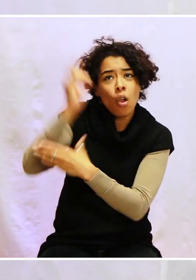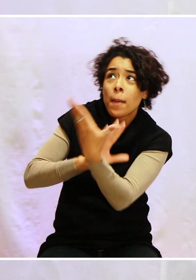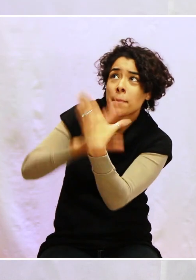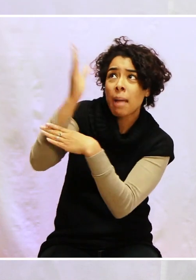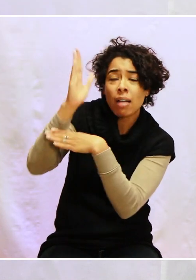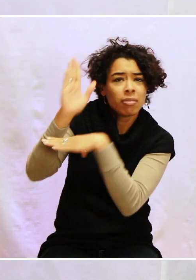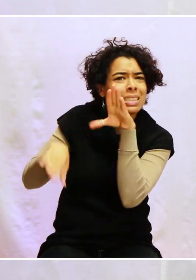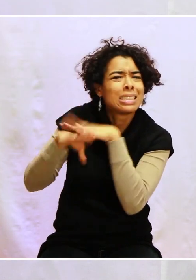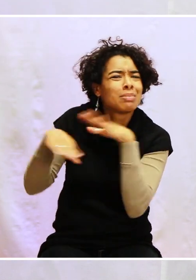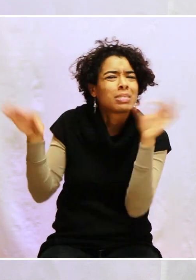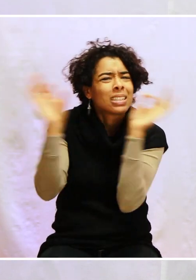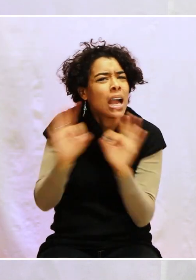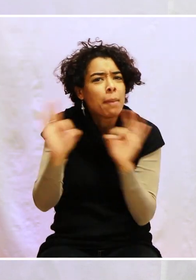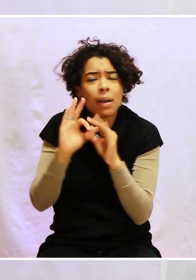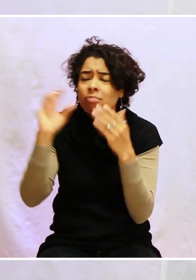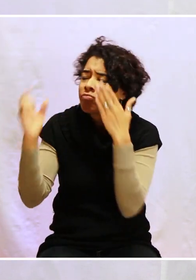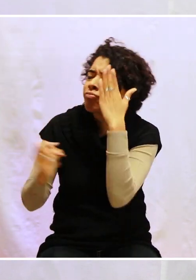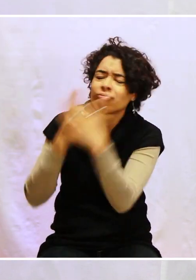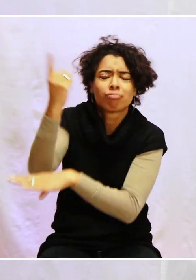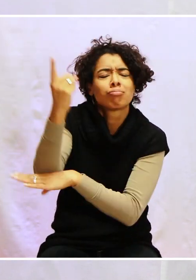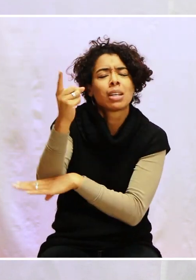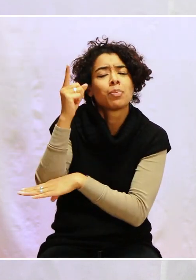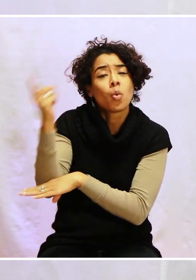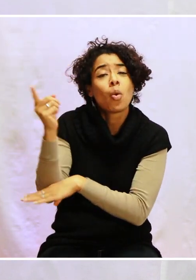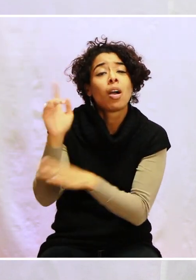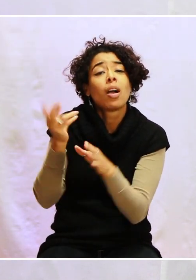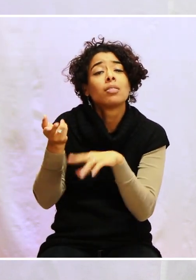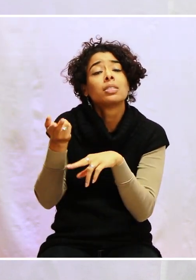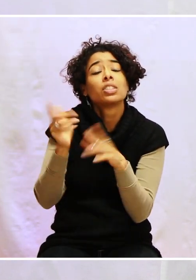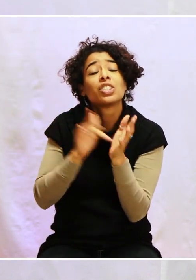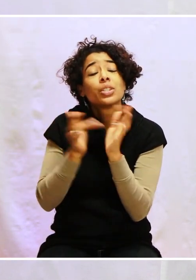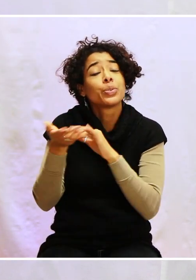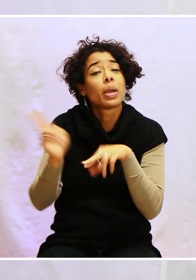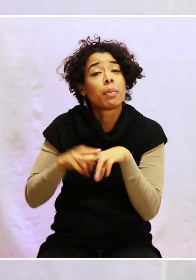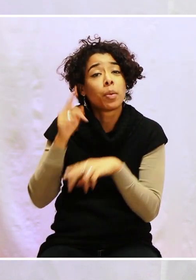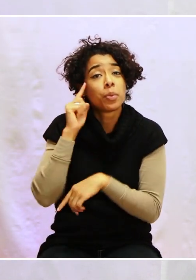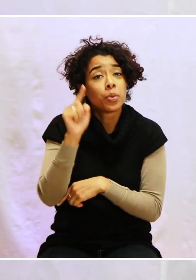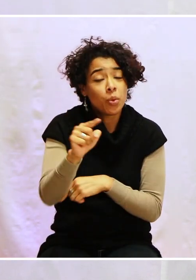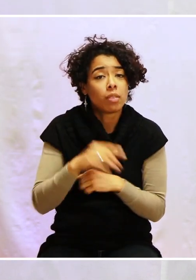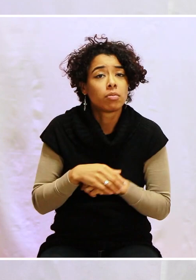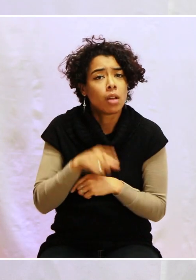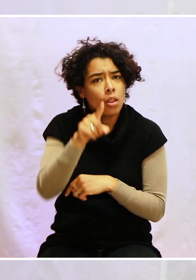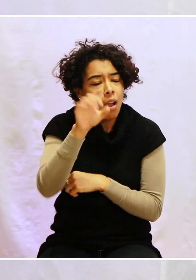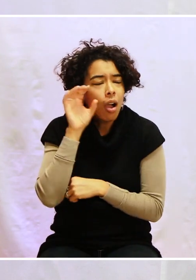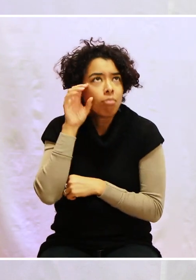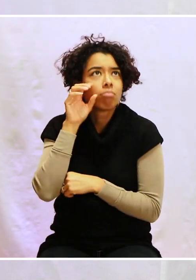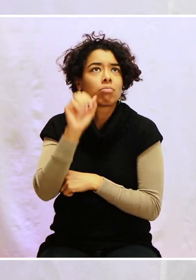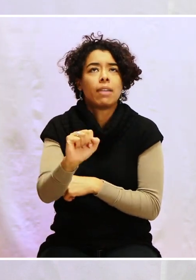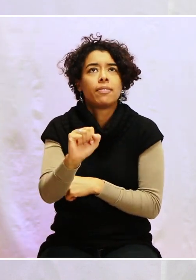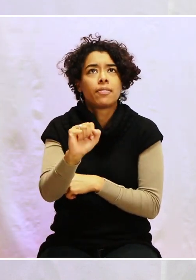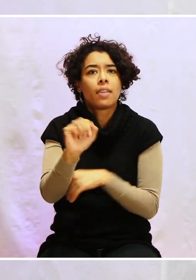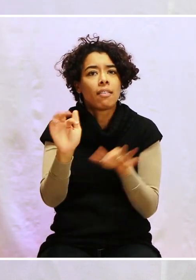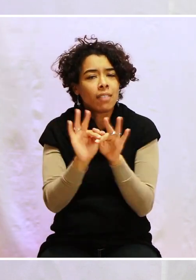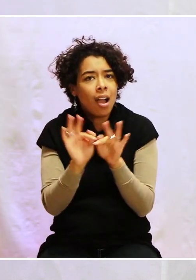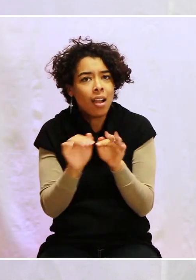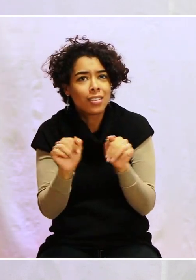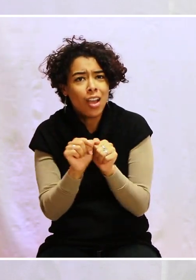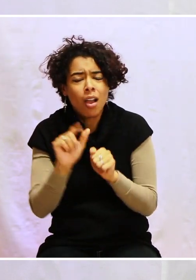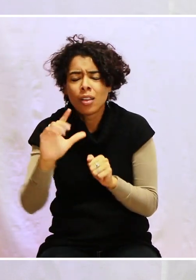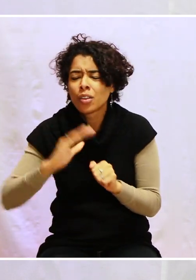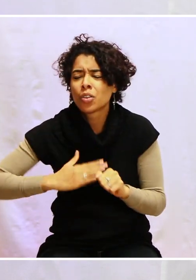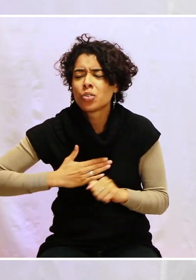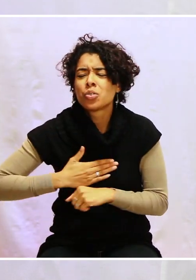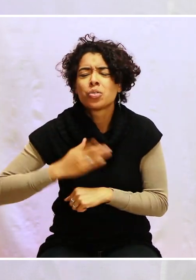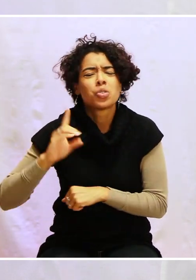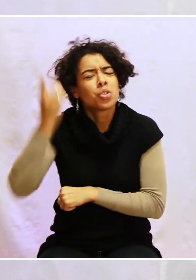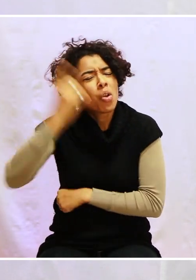illimité, gratuit, parce qu'il a payé pour toi. Est-ce que tu te rends compte, mon frère, ma sœur, combien tu es aimé de Dieu